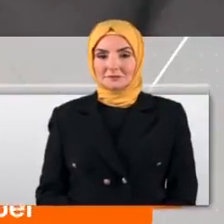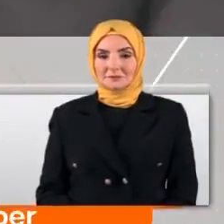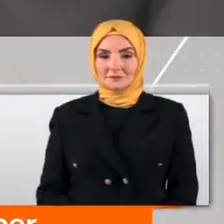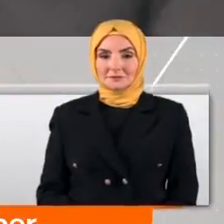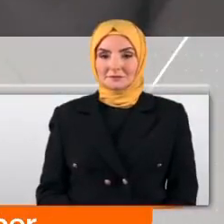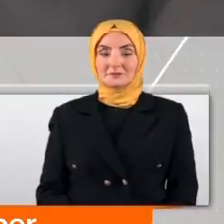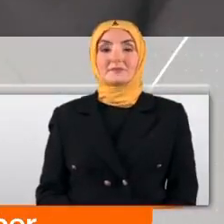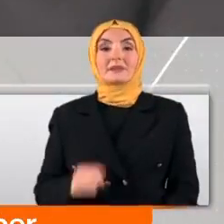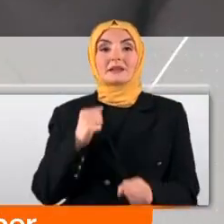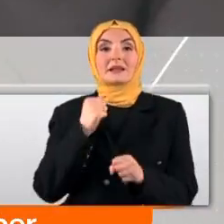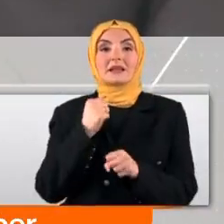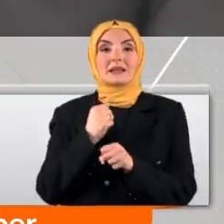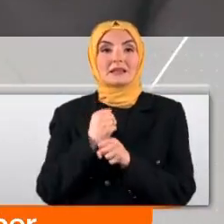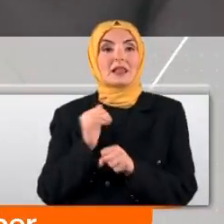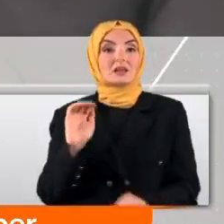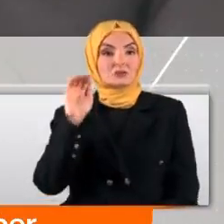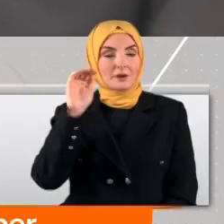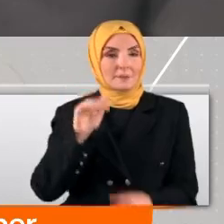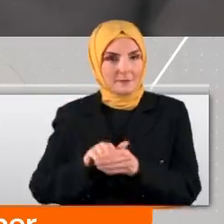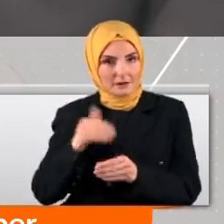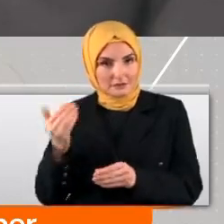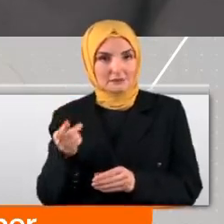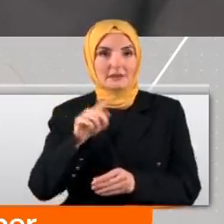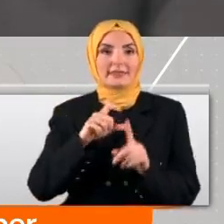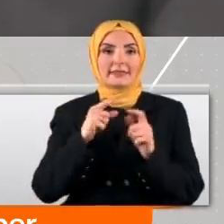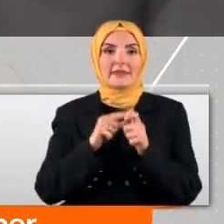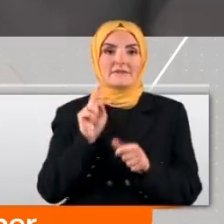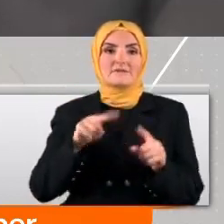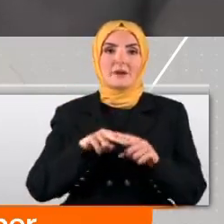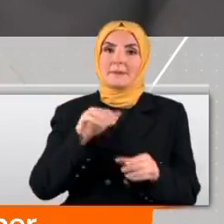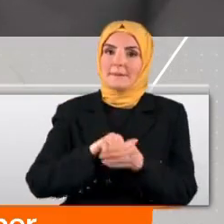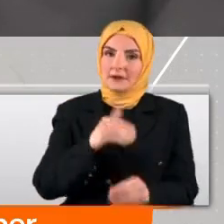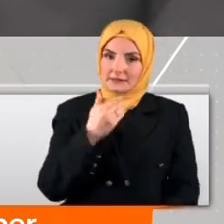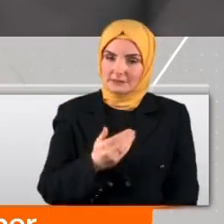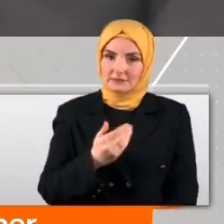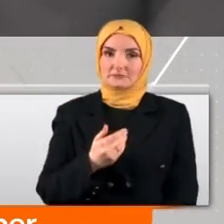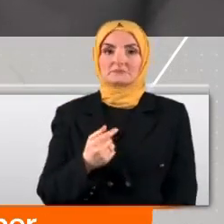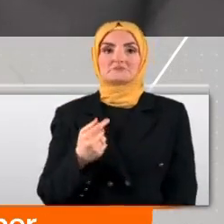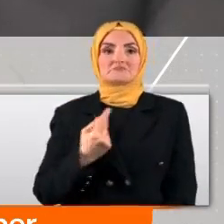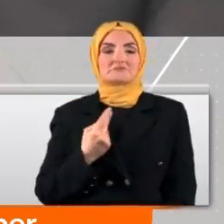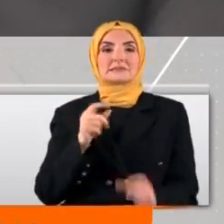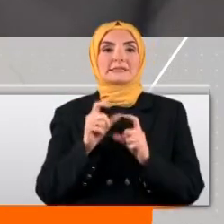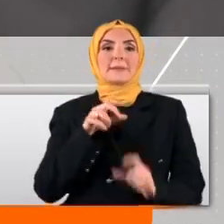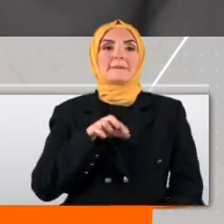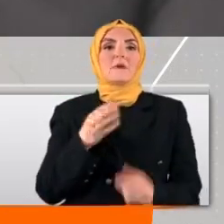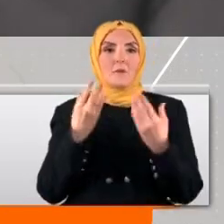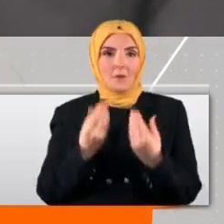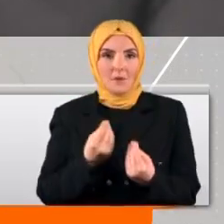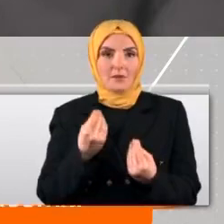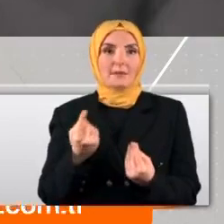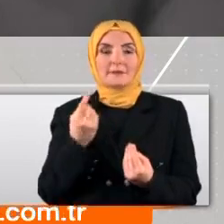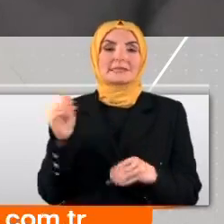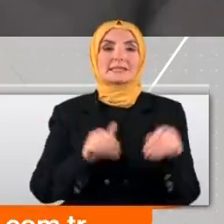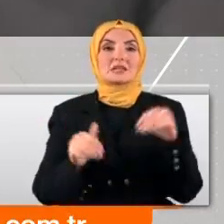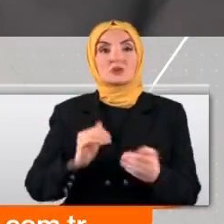Hem Gelecek hem Deva Partisi hem de öbür taraftan Saadet Partisi olarak bir ittifakın, seçim